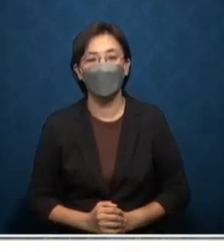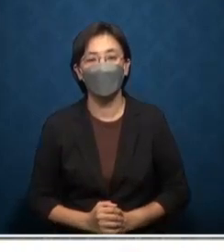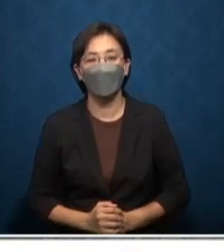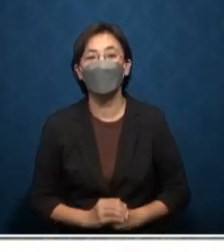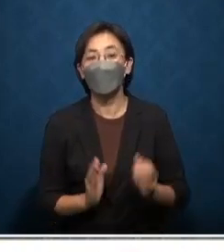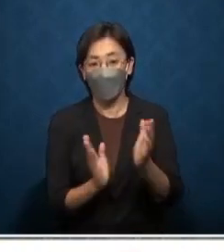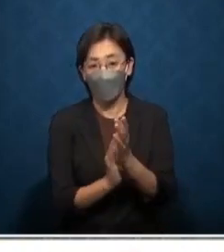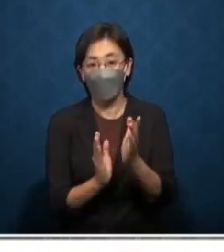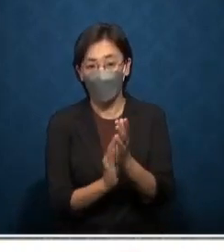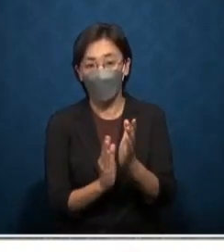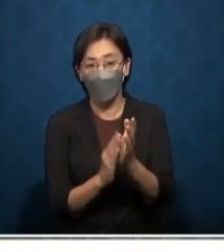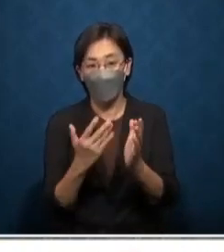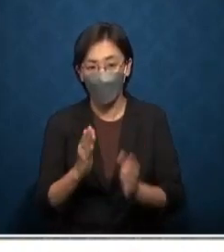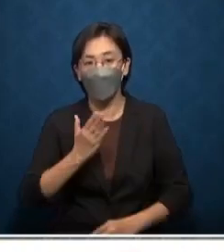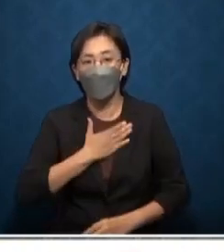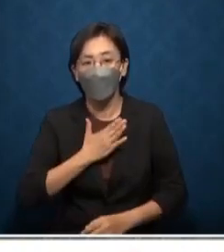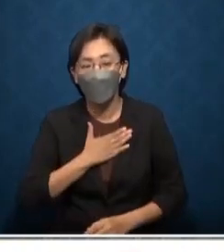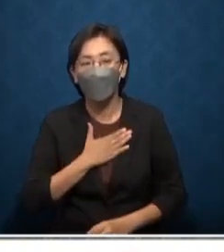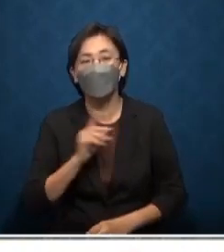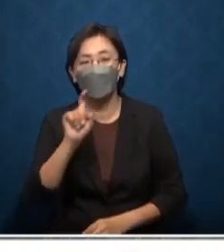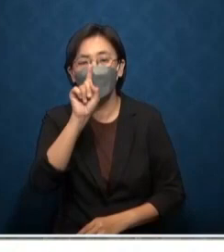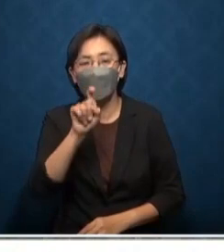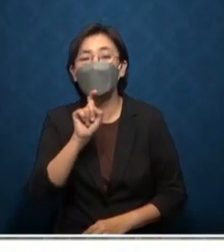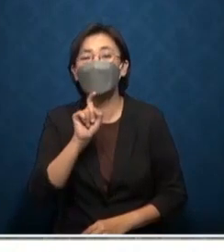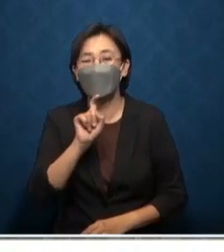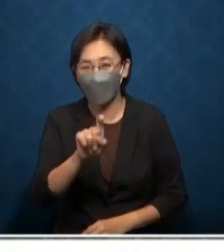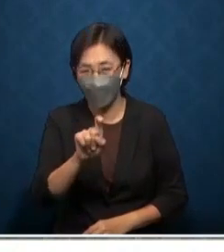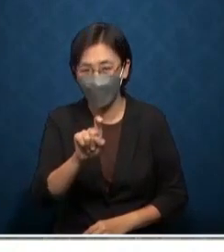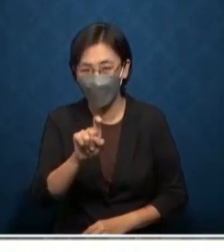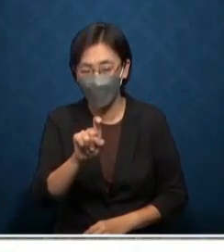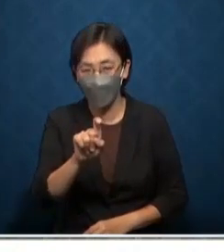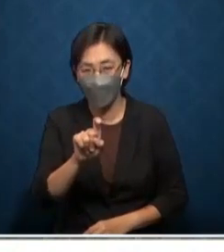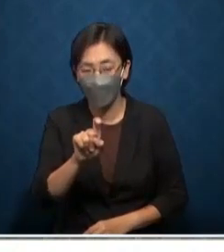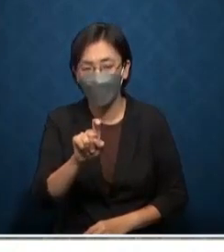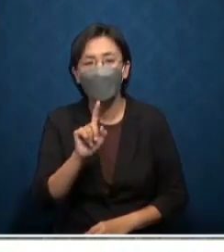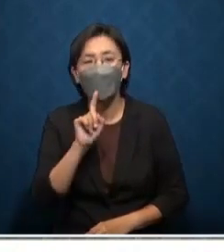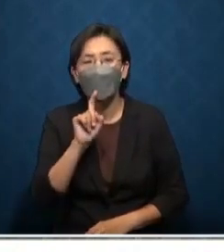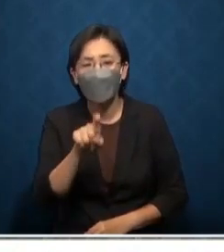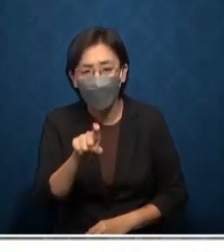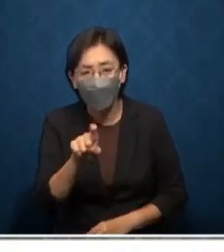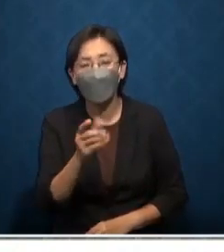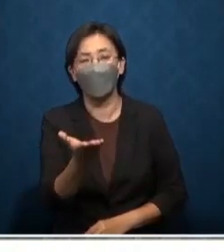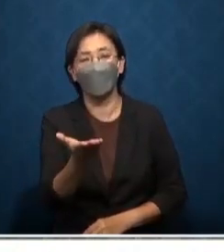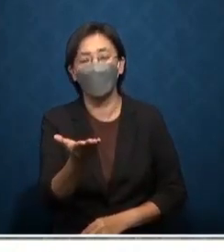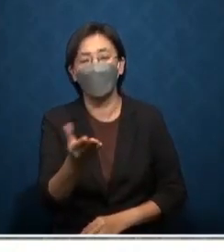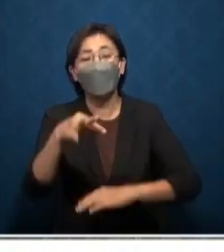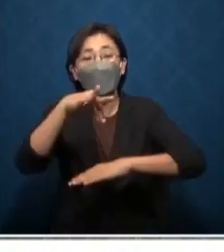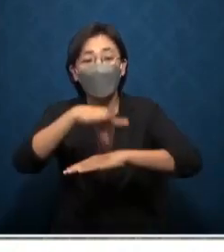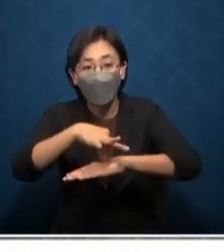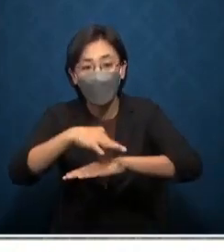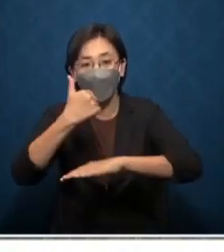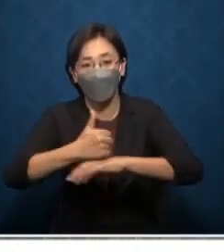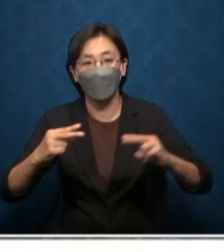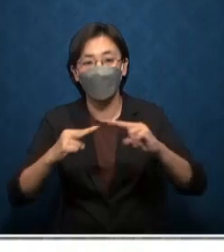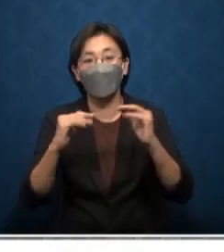แต่สิงหนึ่งที่อยากจะเรียนถามเป็นประเด็นเพระท่านตั้งแต่เข้ามาเป็หฐมลตรีใหม